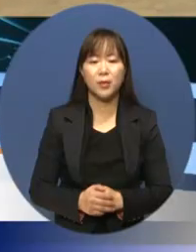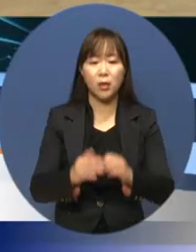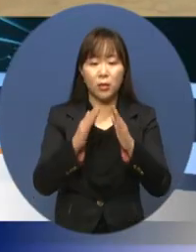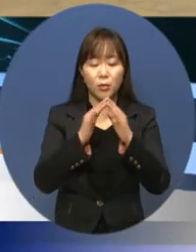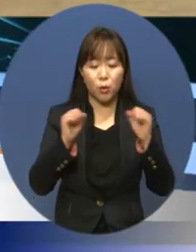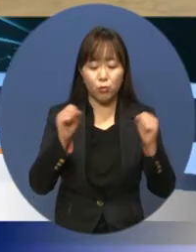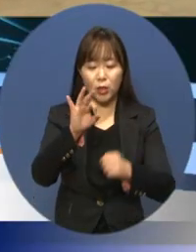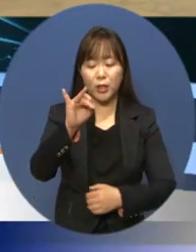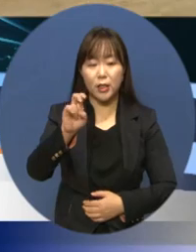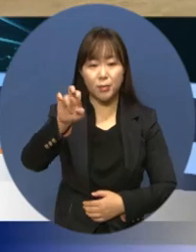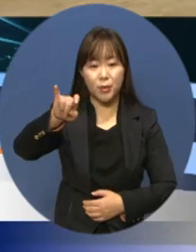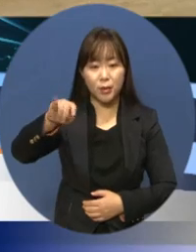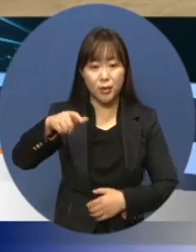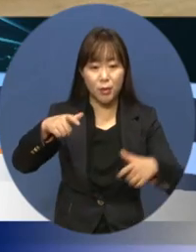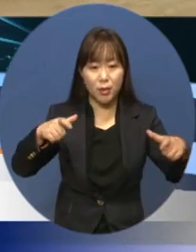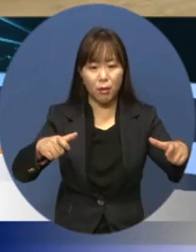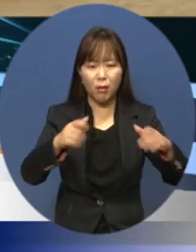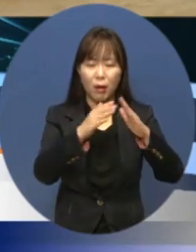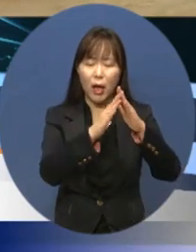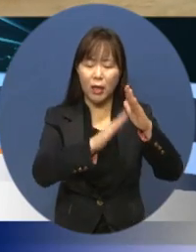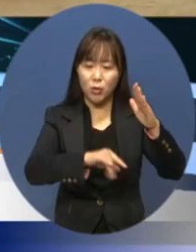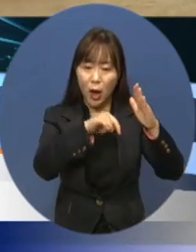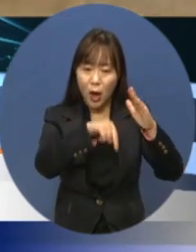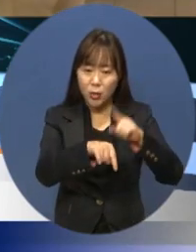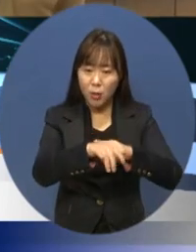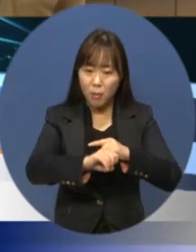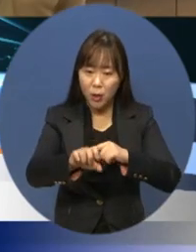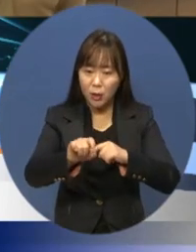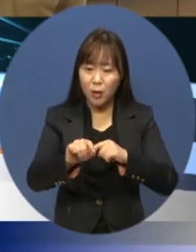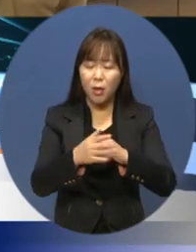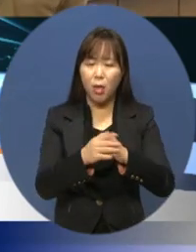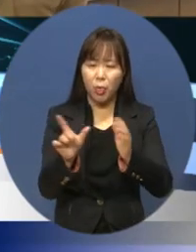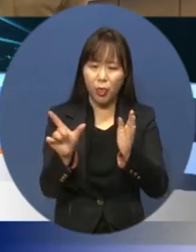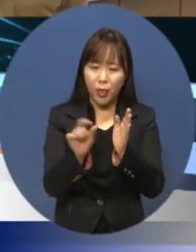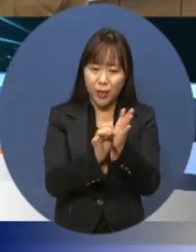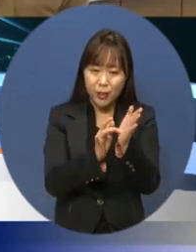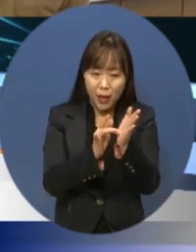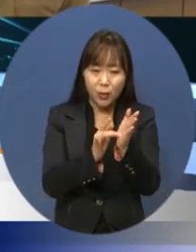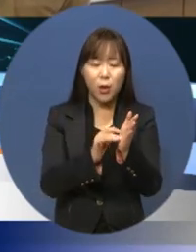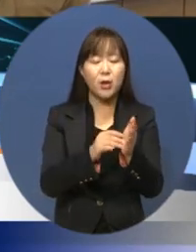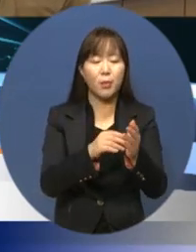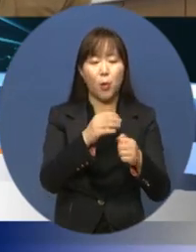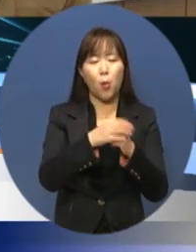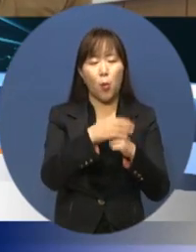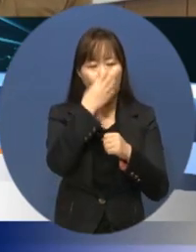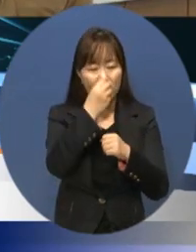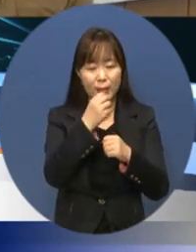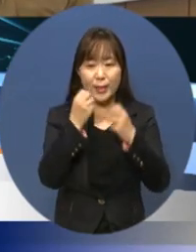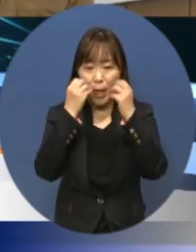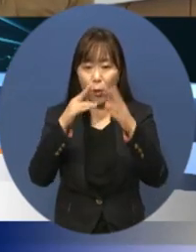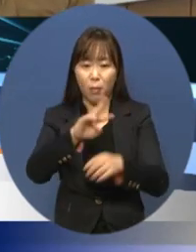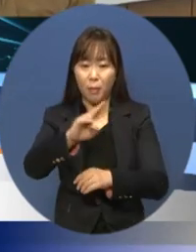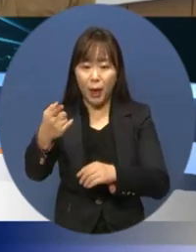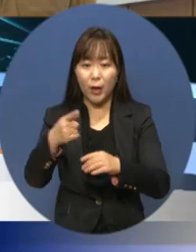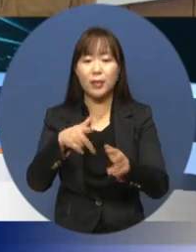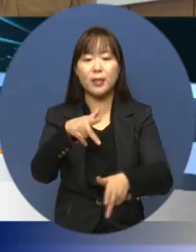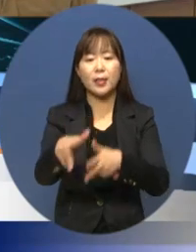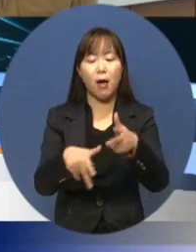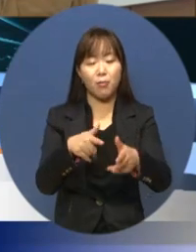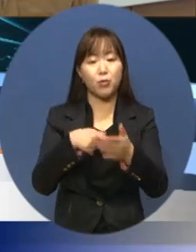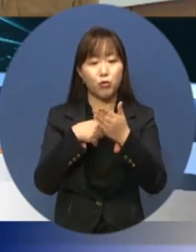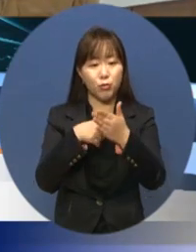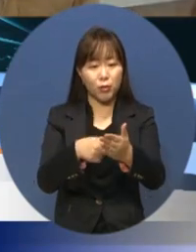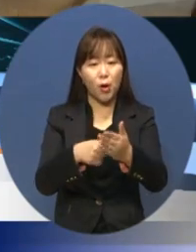전북 임실군이 가정에서 배출되는 폐건전지를 화장지와 새 건전지로 교환해주는 재활용품 사업을